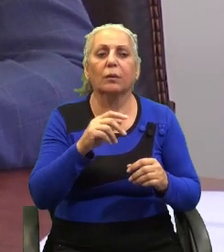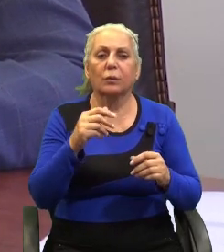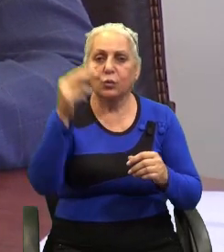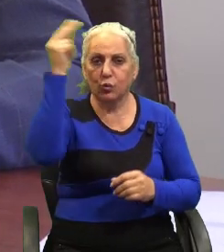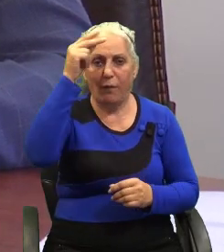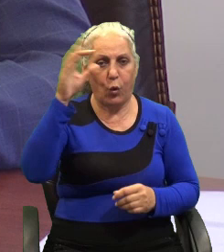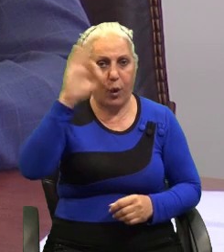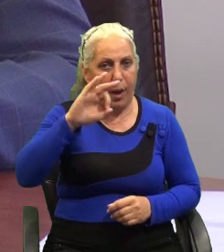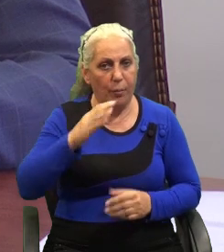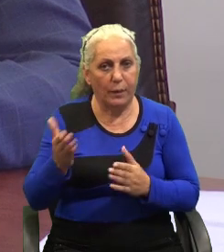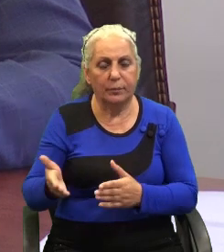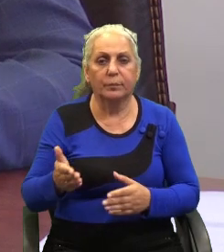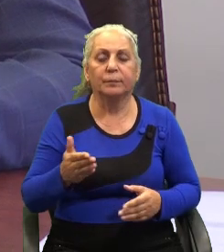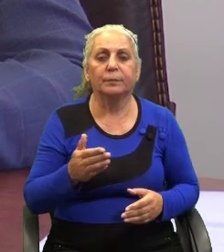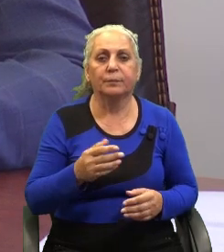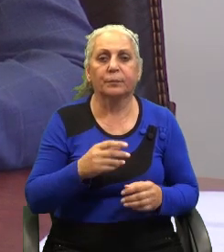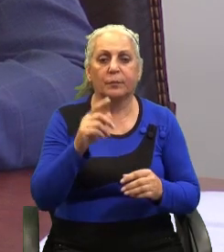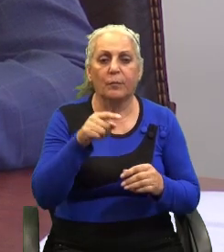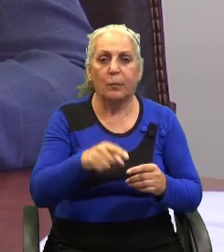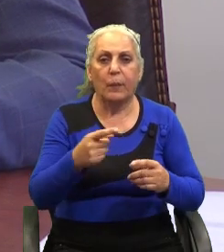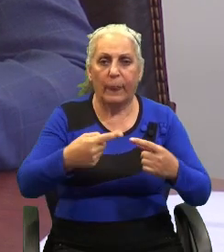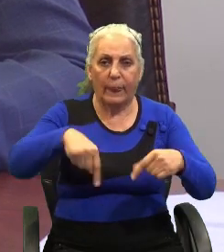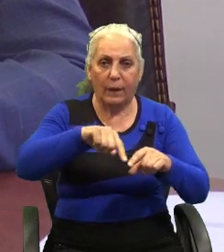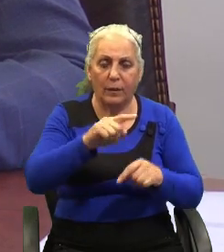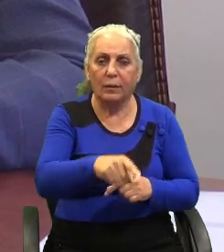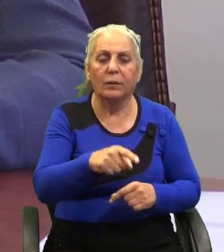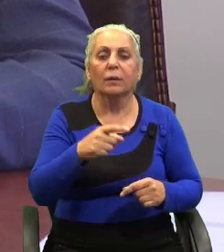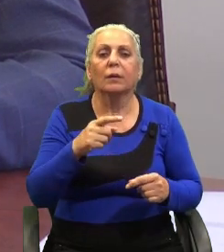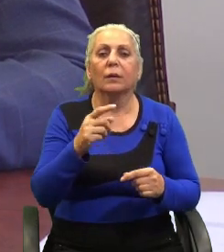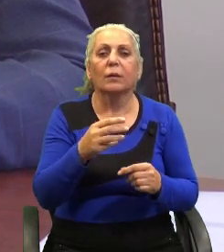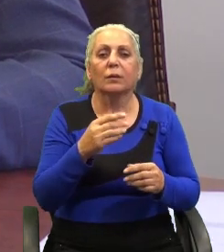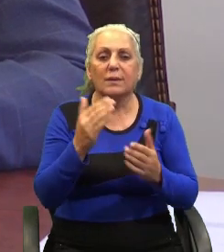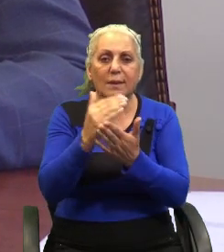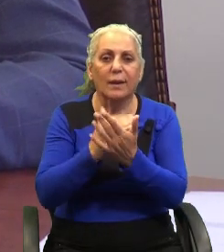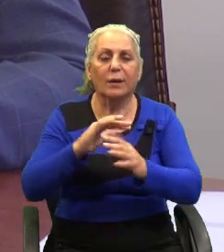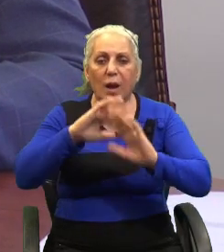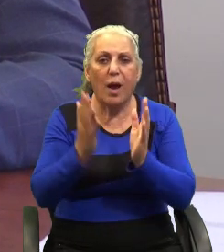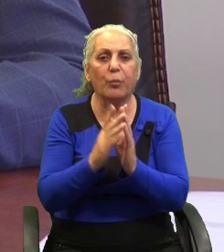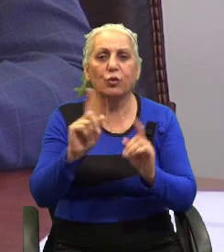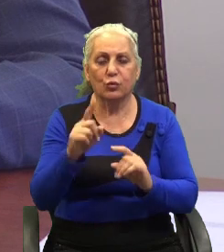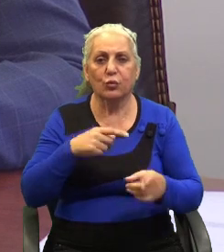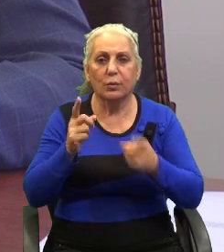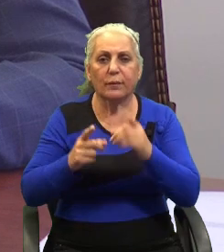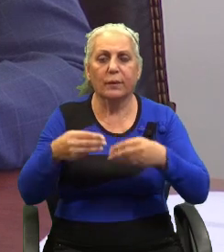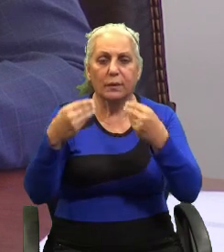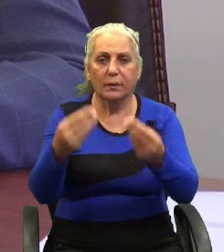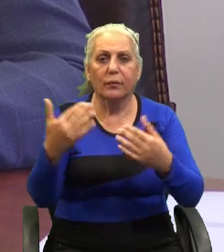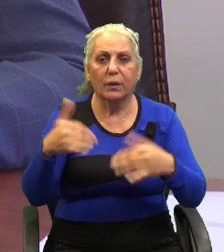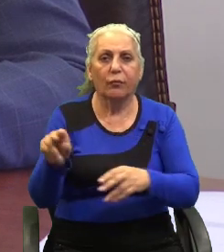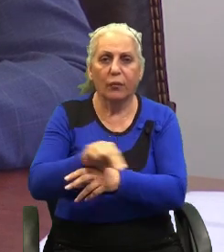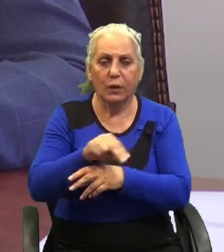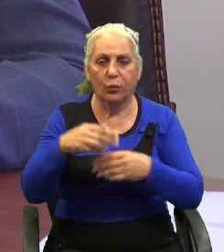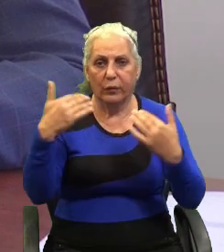կրթությանը։ Այս ոլորտում էլի սուբվենցիոն ծրագրերով իրականացրել ենք աշխատանքներ, այսինքն վերանորոգել